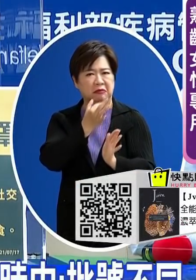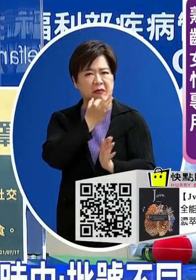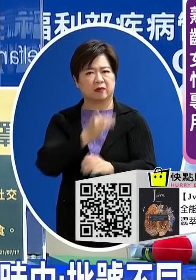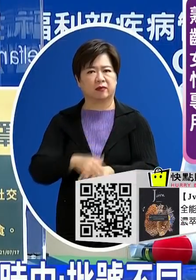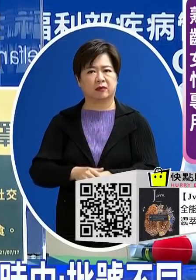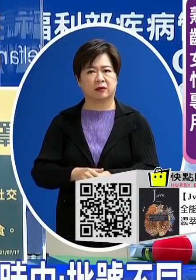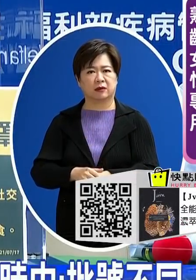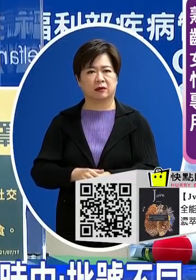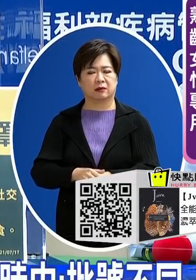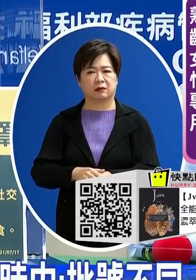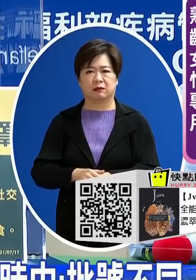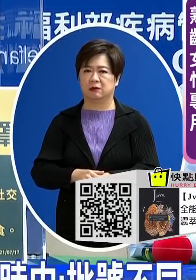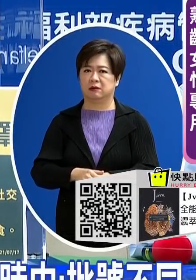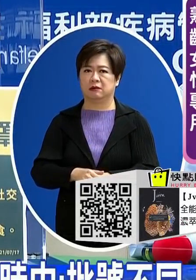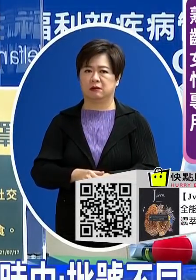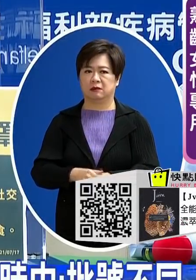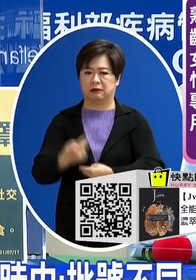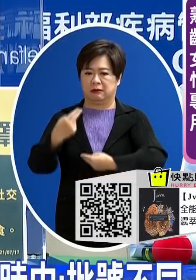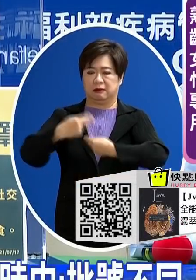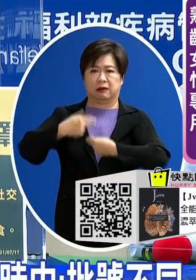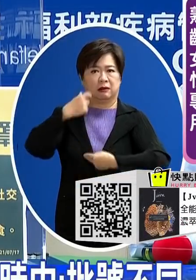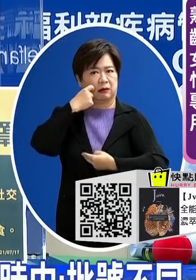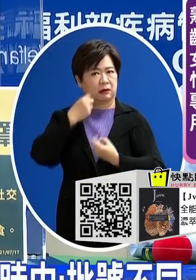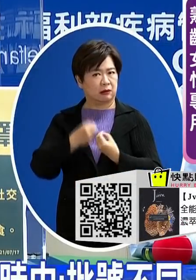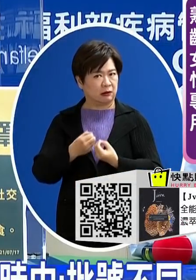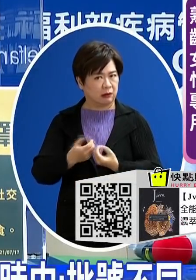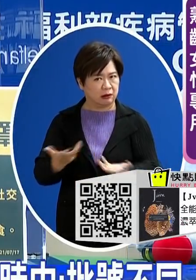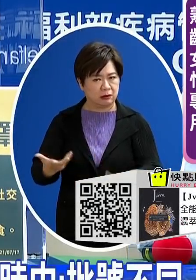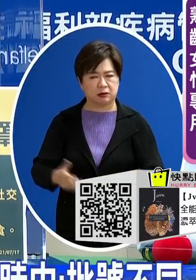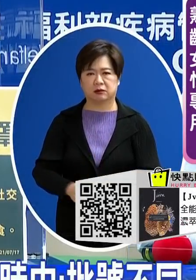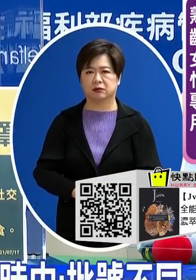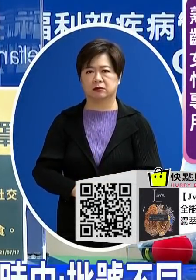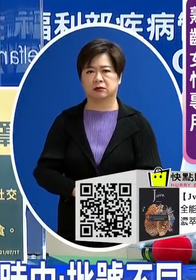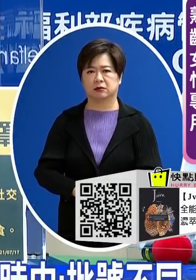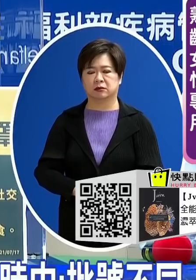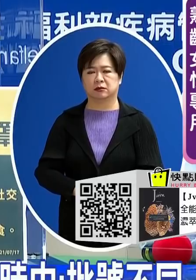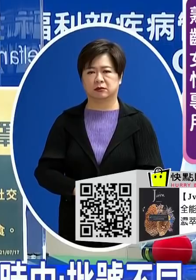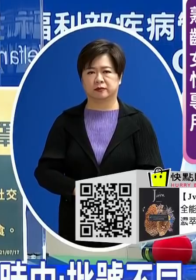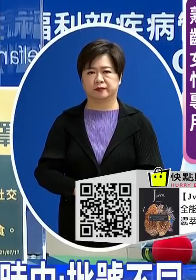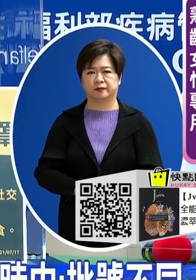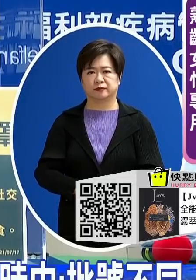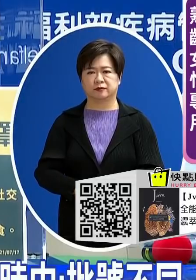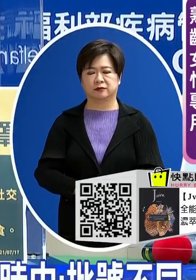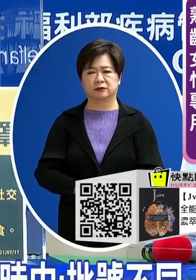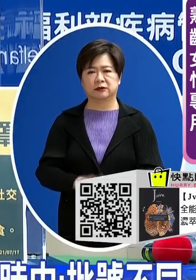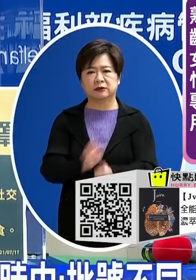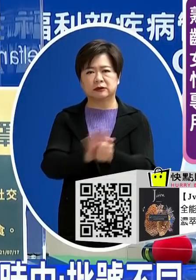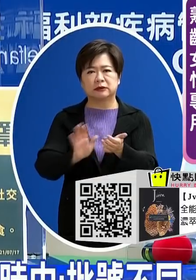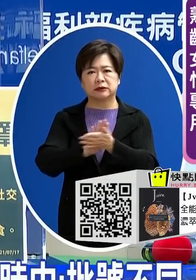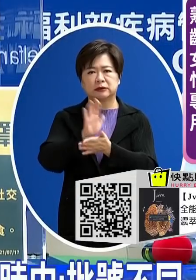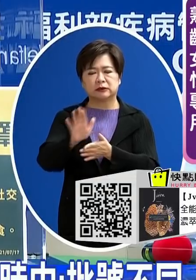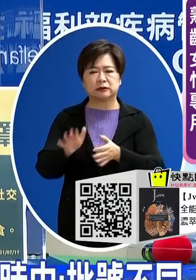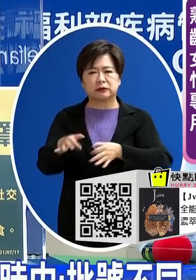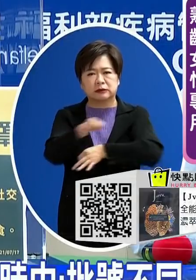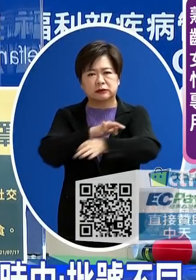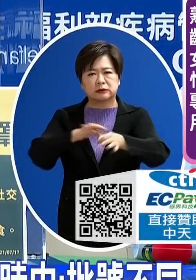一个互信的基础之下，好来进行相关的一些交易或是进口，那